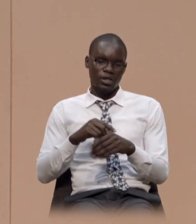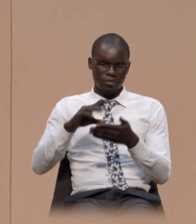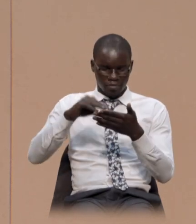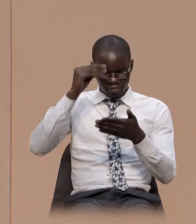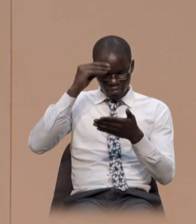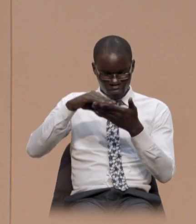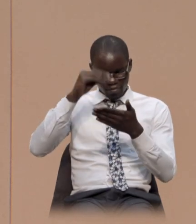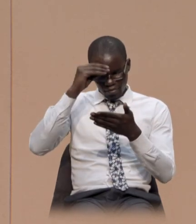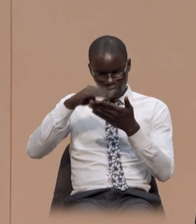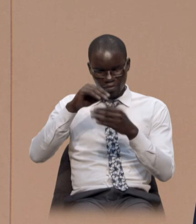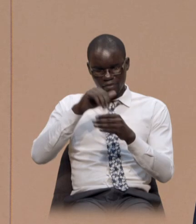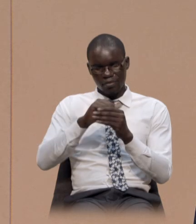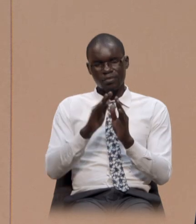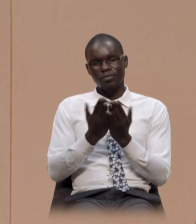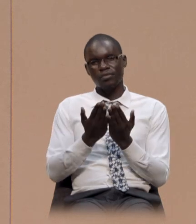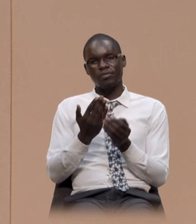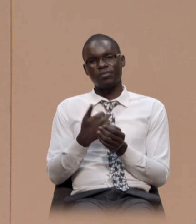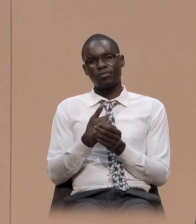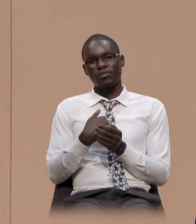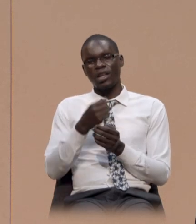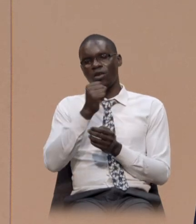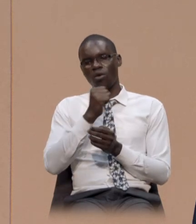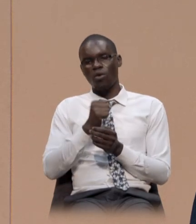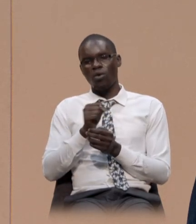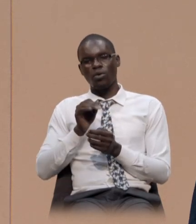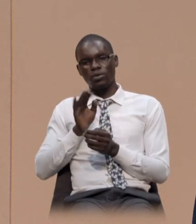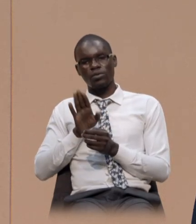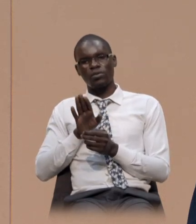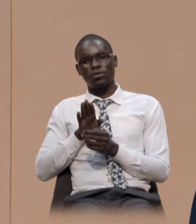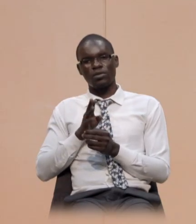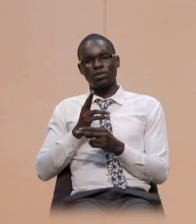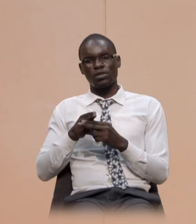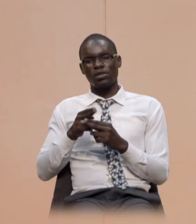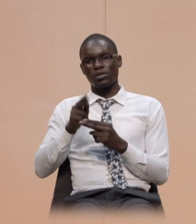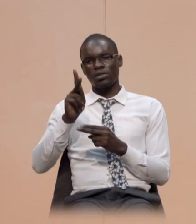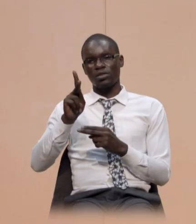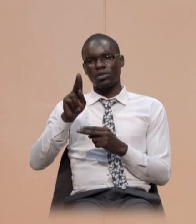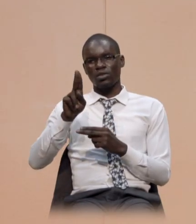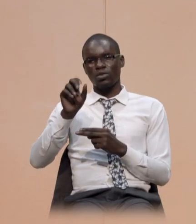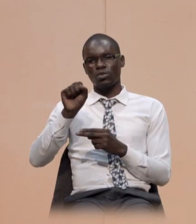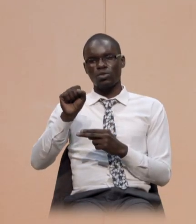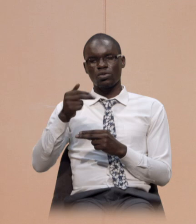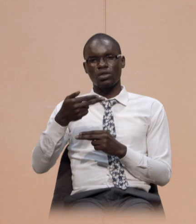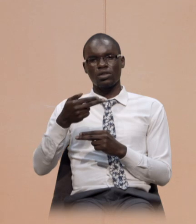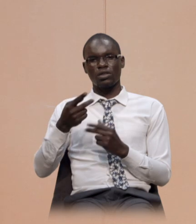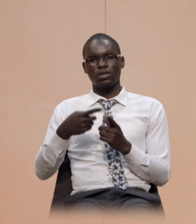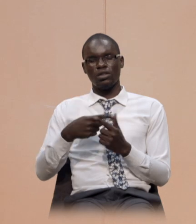na vitabu, inasema kwamba kulikuwa na old mother alikuwa anaitwa Kus. Na yeye mwandishi moja